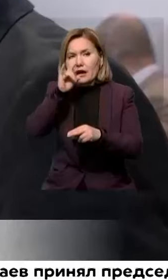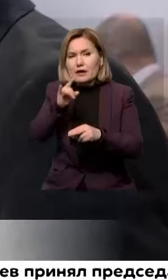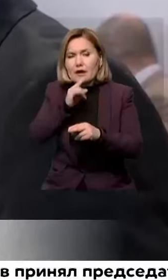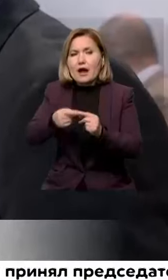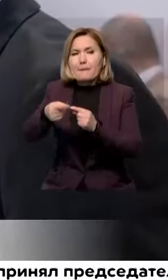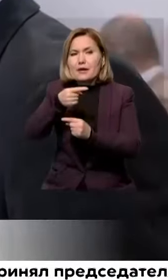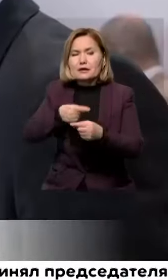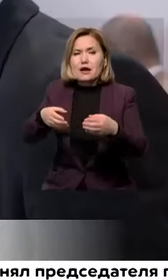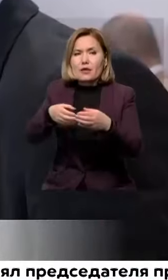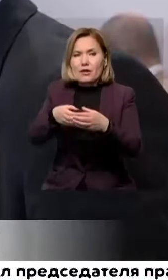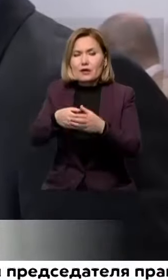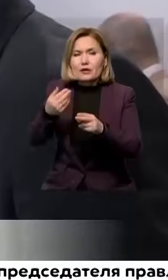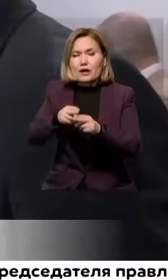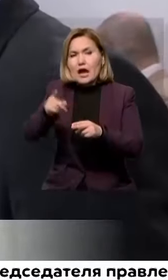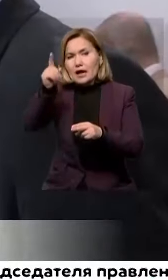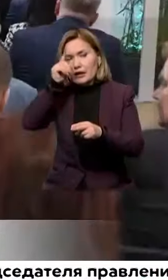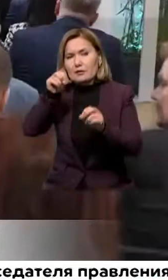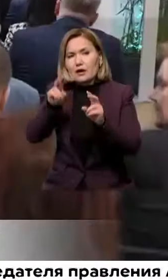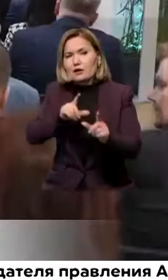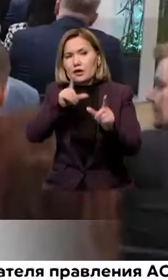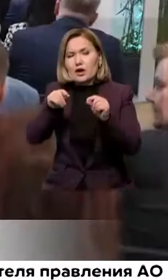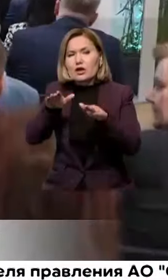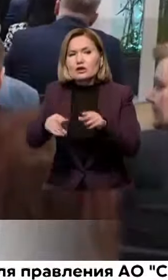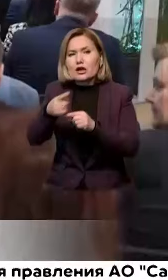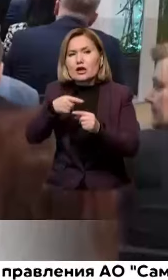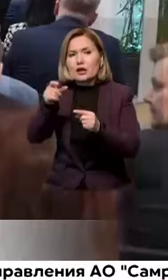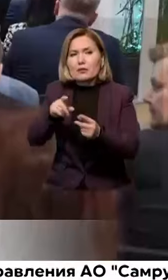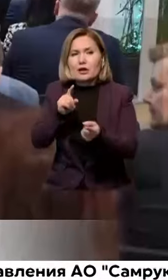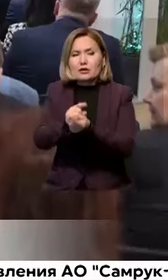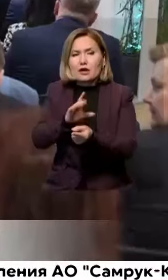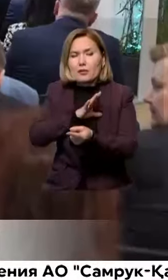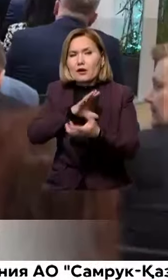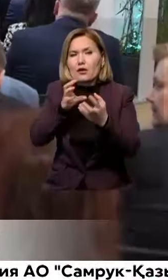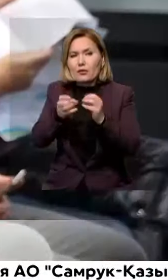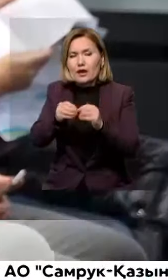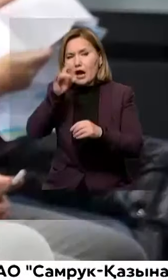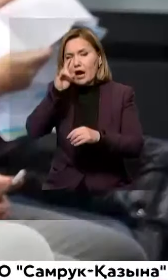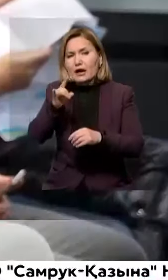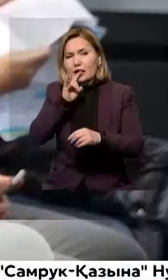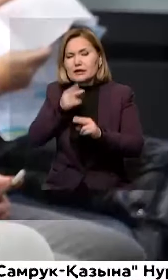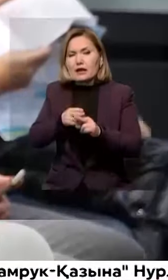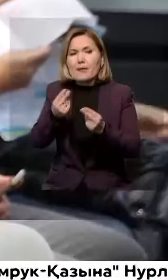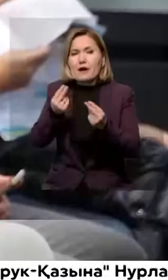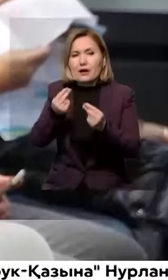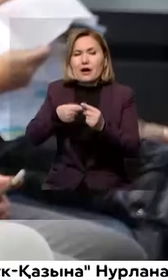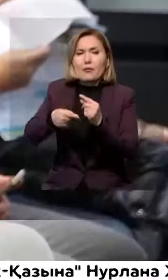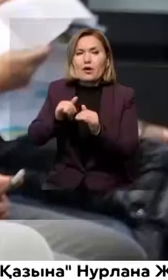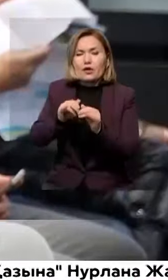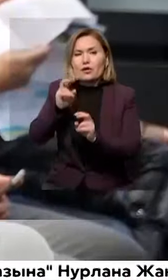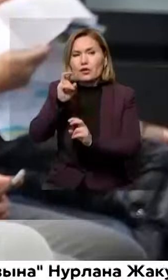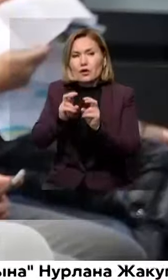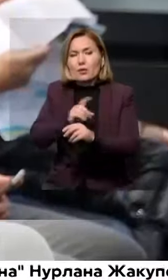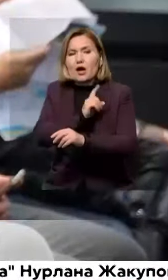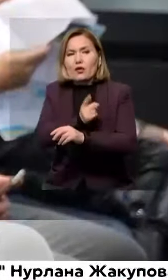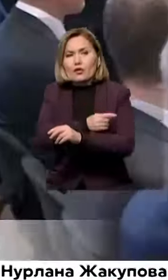бизнес өкілдерінің делегациясы Германияға барып, жергілікті кәсіпкерлермен кездесті. Басқосуда еліміздің инвестициялық әрі өнеркәсіптік